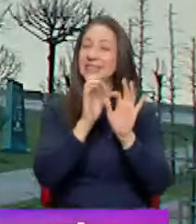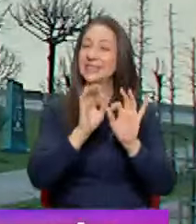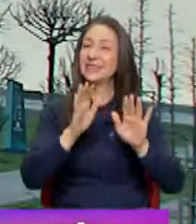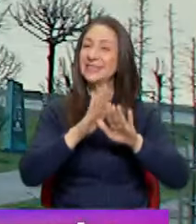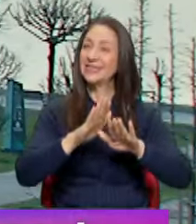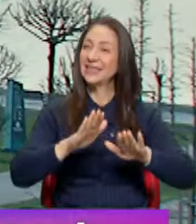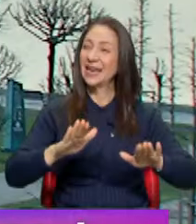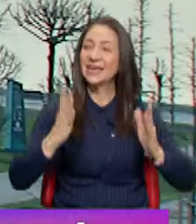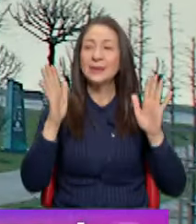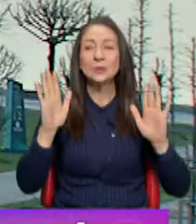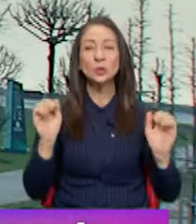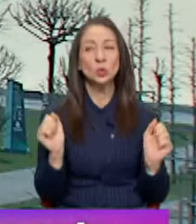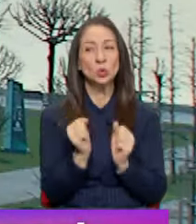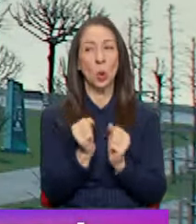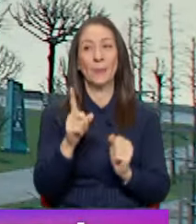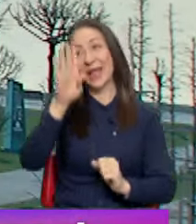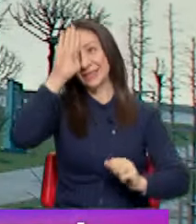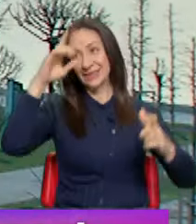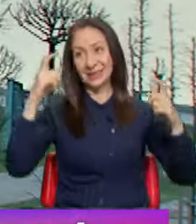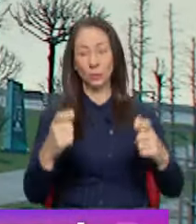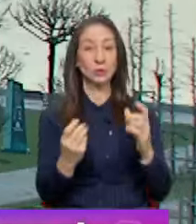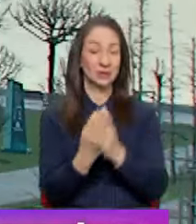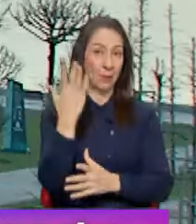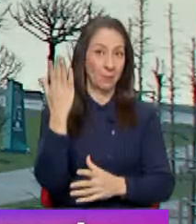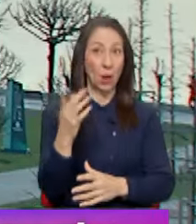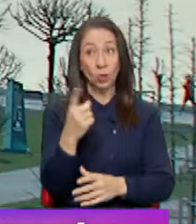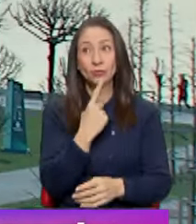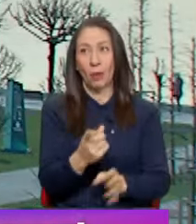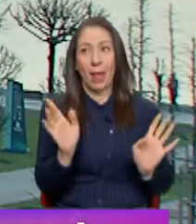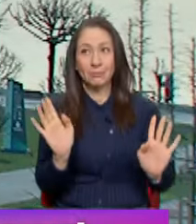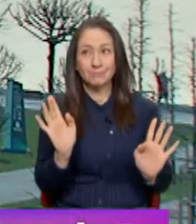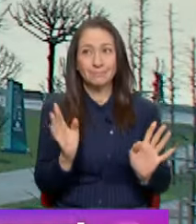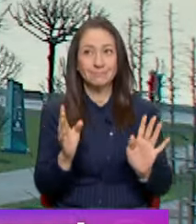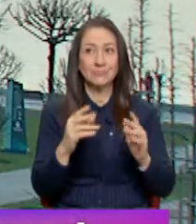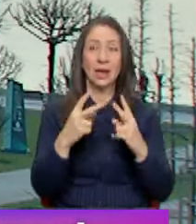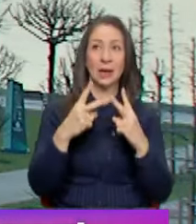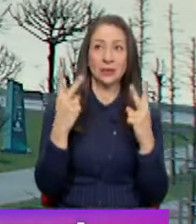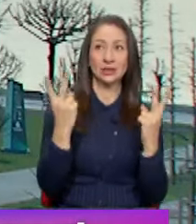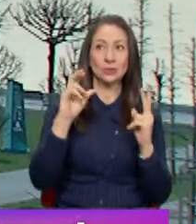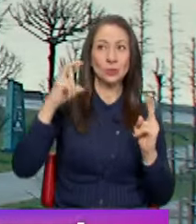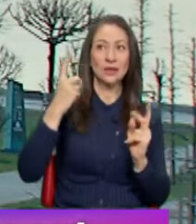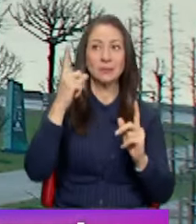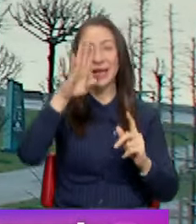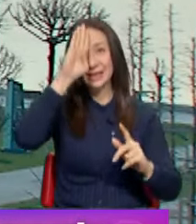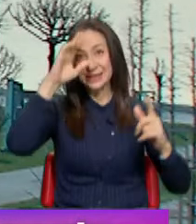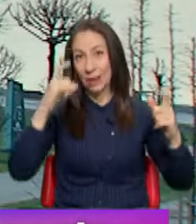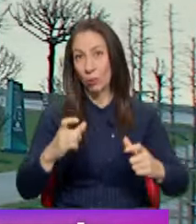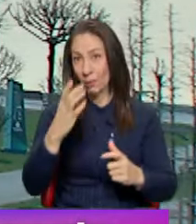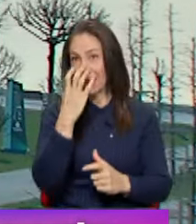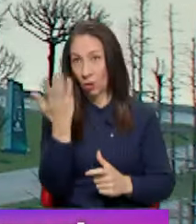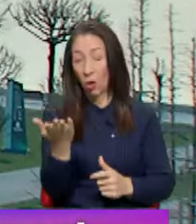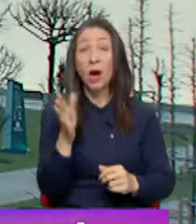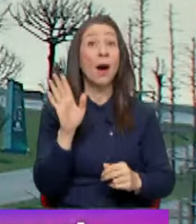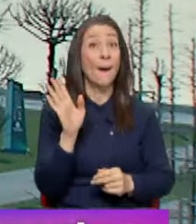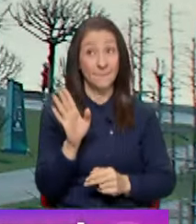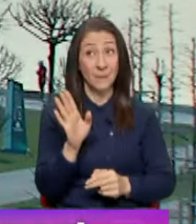sakin dingin soğuk bir İstanbul sabahı onu söyleyelim açık bir gün bekliyor istanbulluları Eee